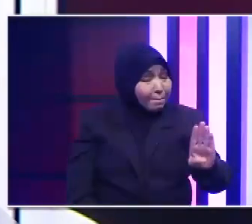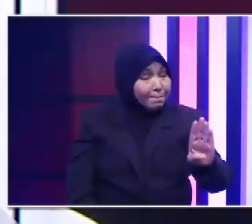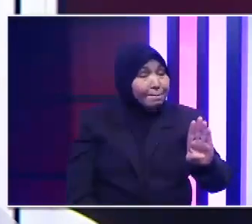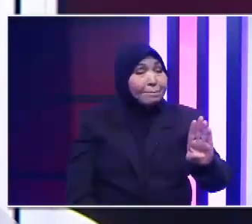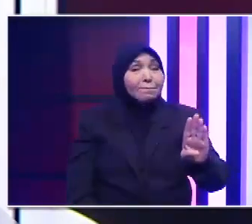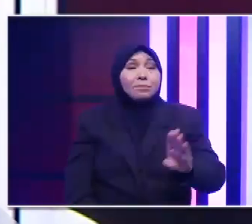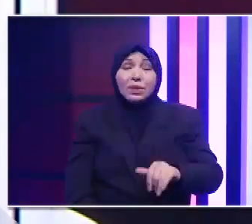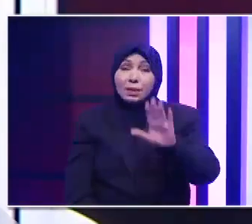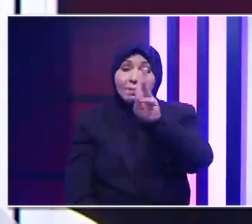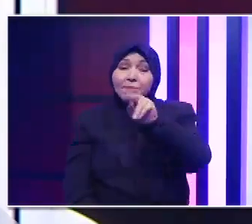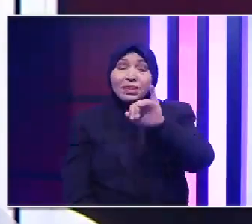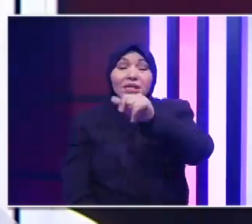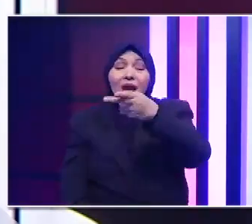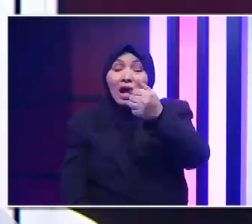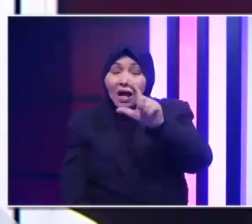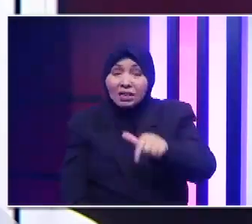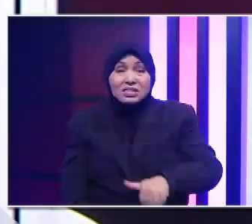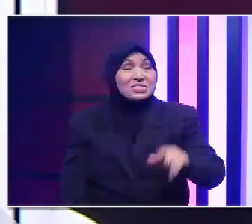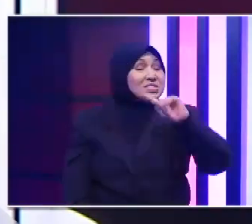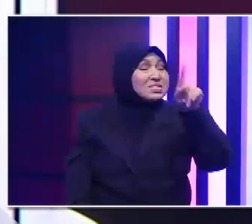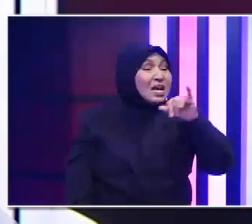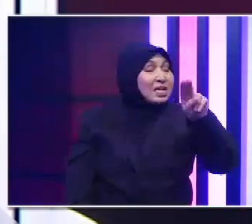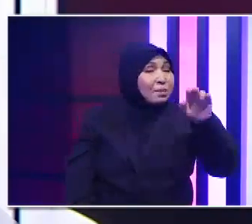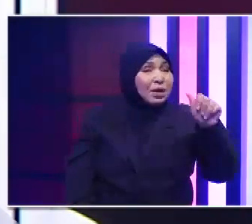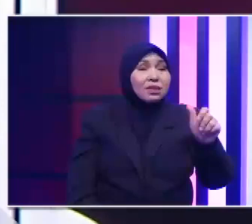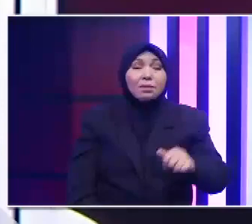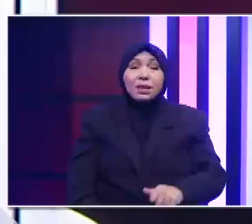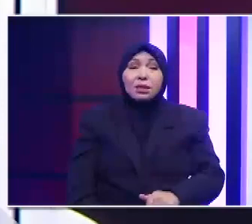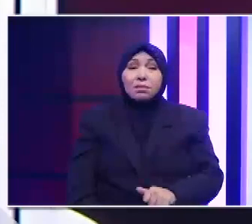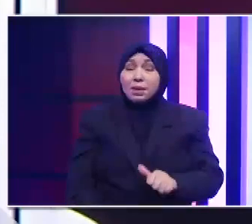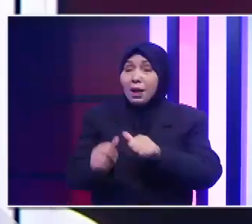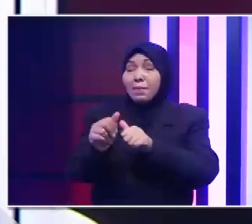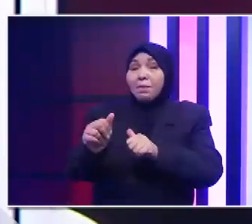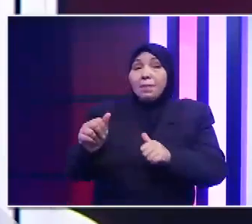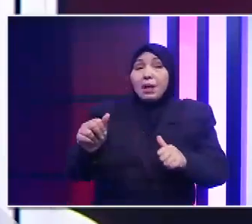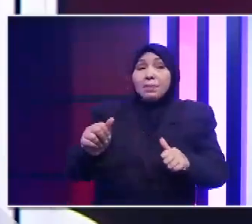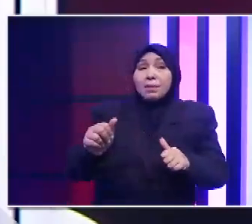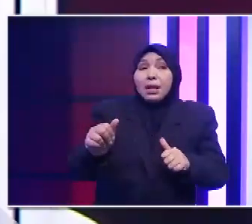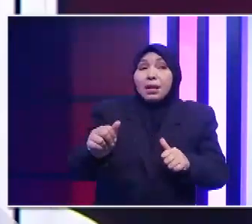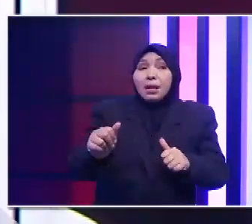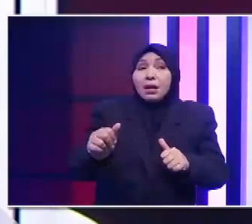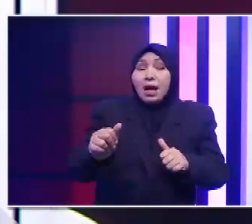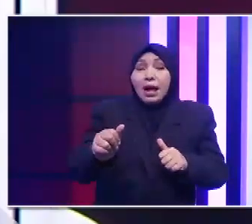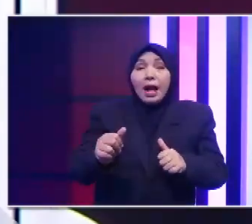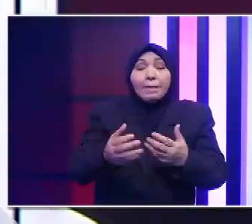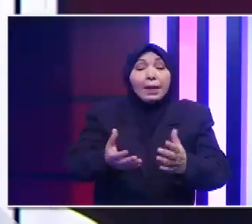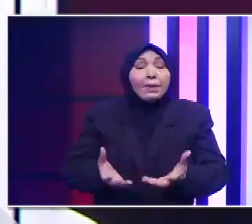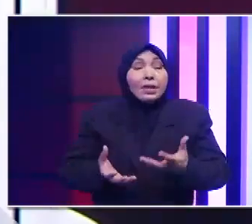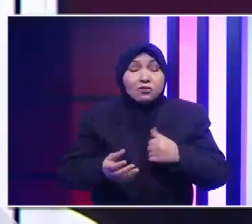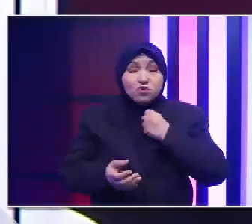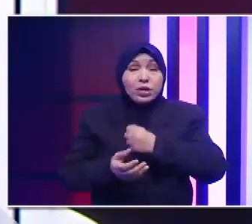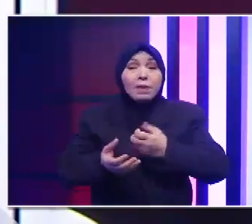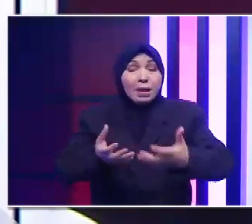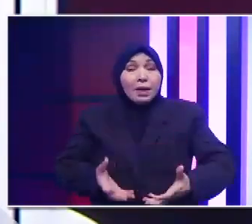Baginda Nabi shallallahu alaihi wasallam Zainal ini menghidangkan kepada Nabi Shallallahu Alaihi Wasallam aib air madu-madu